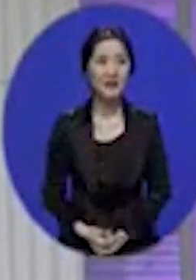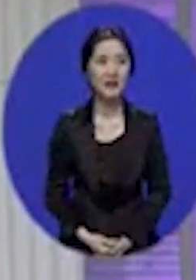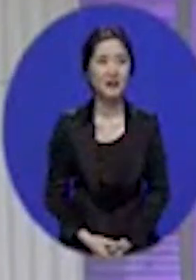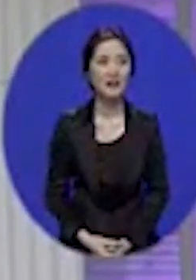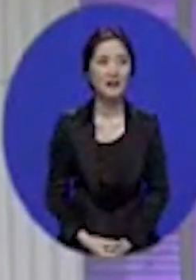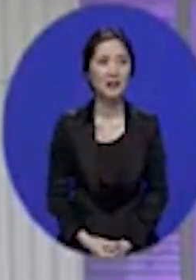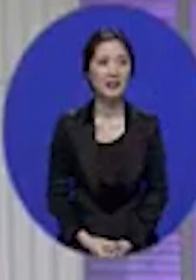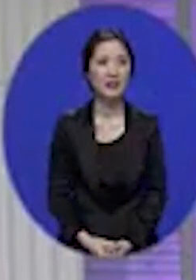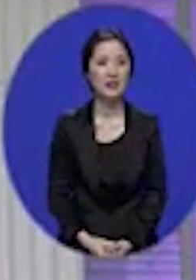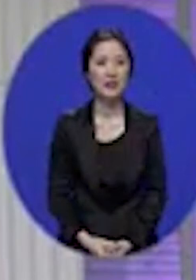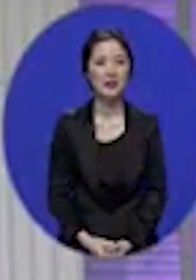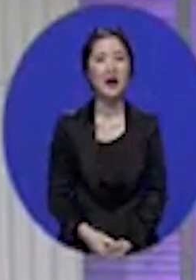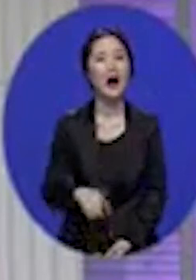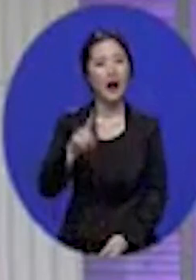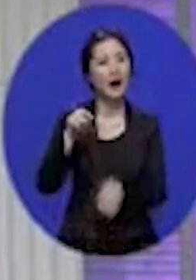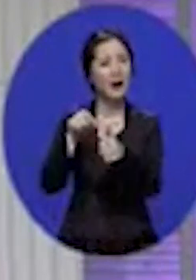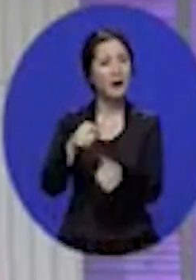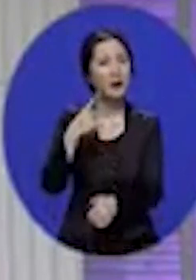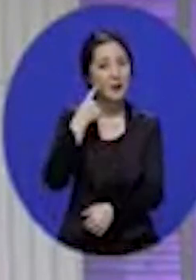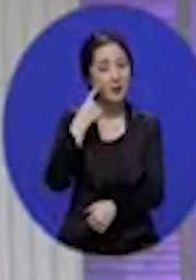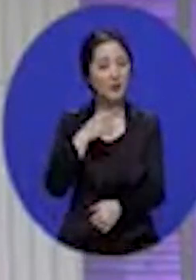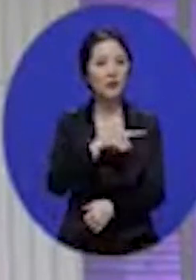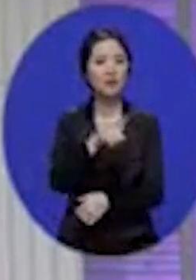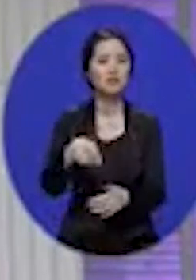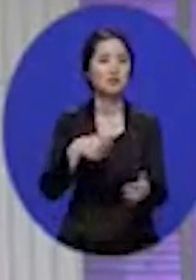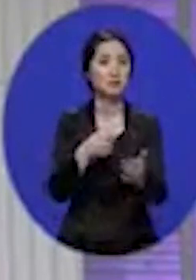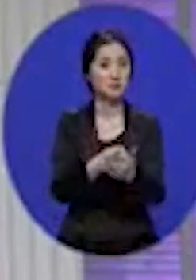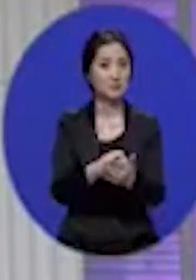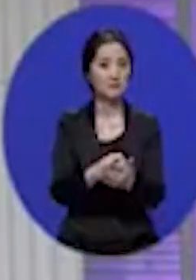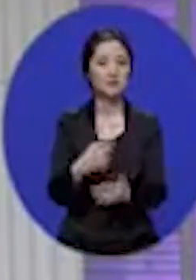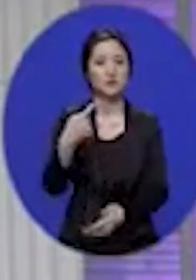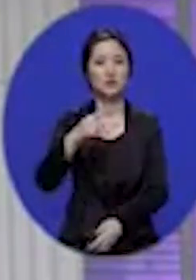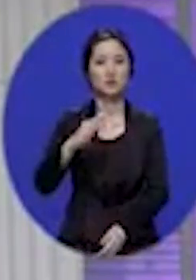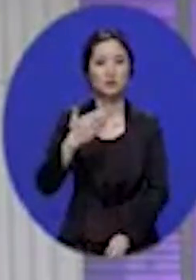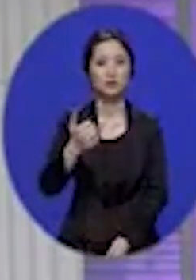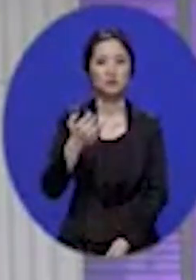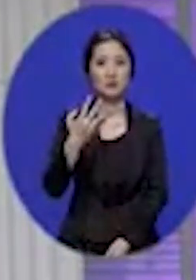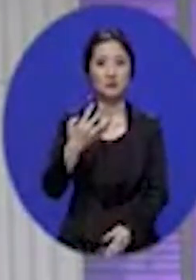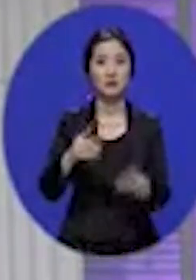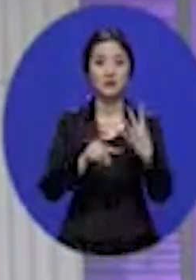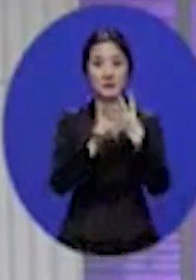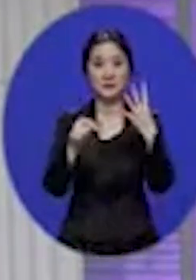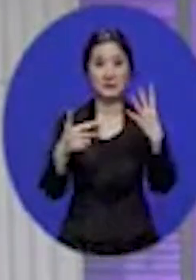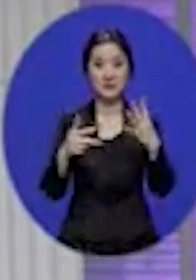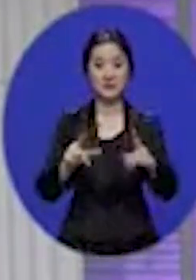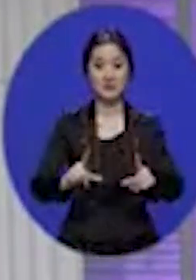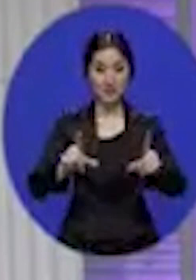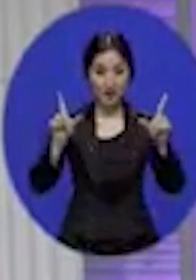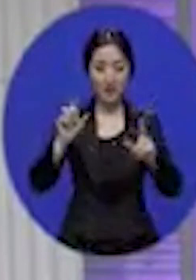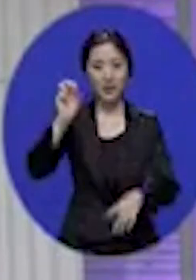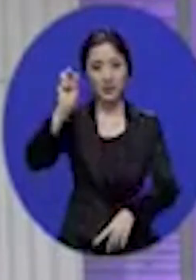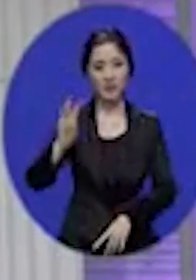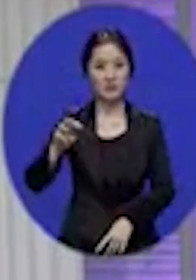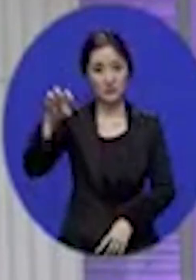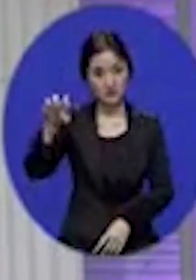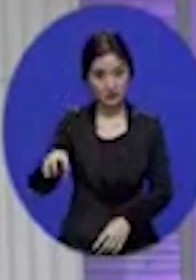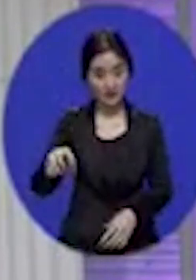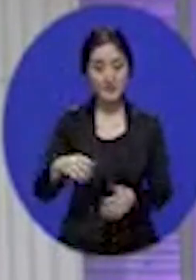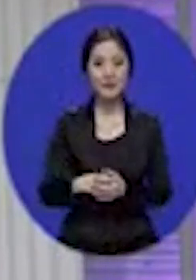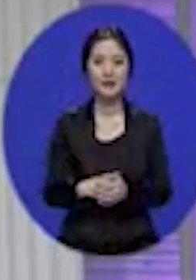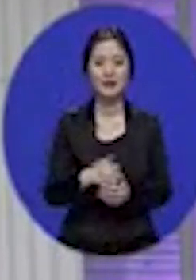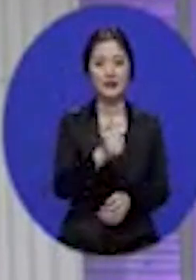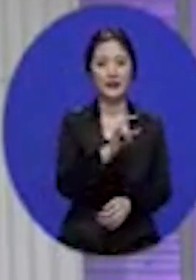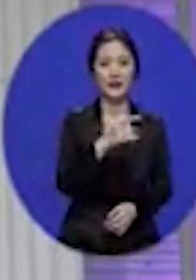있으니까 한번 데뷔를 시켜보자. 이런 결론하에 1994년도 4월 7일 날 광주에 가서 해태와